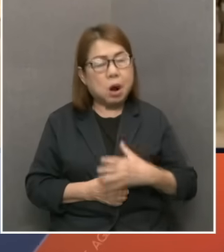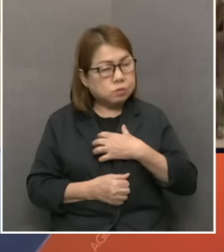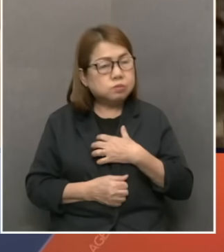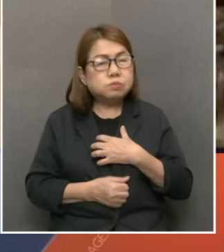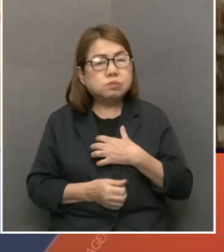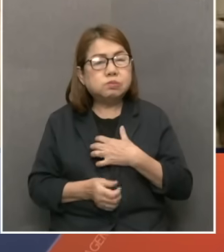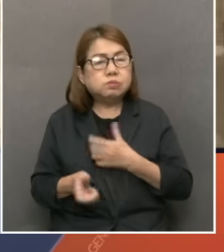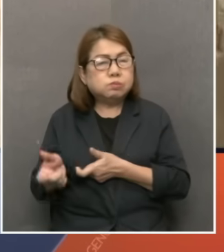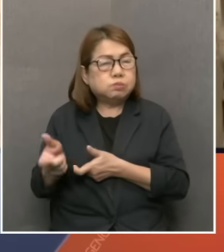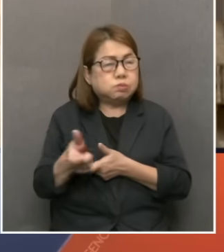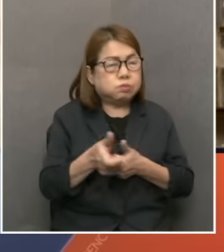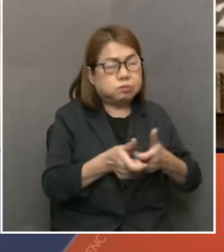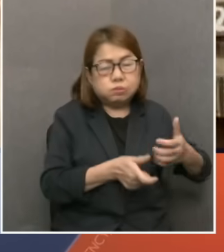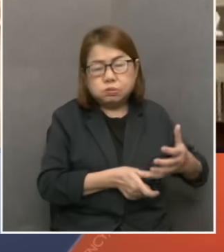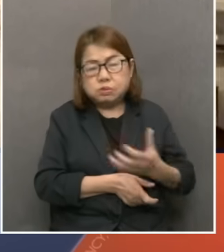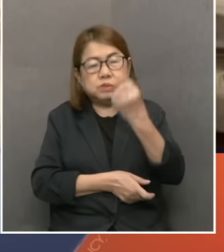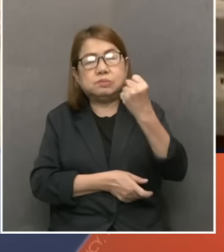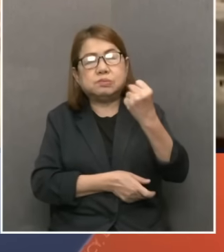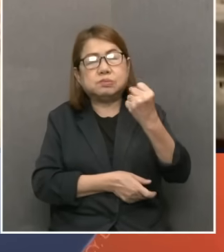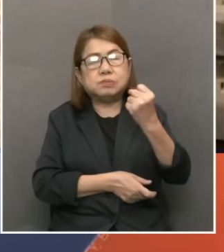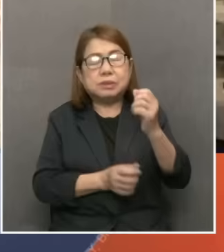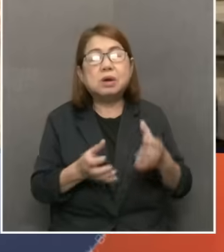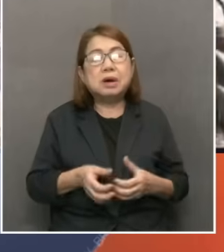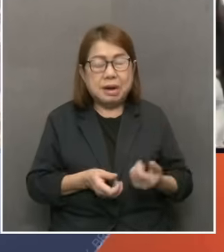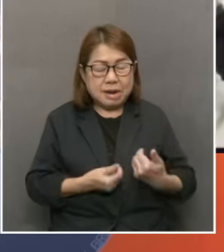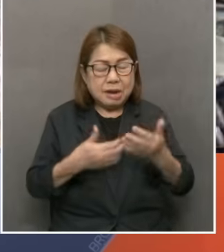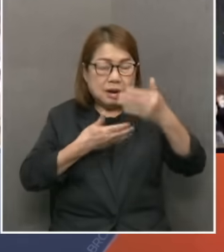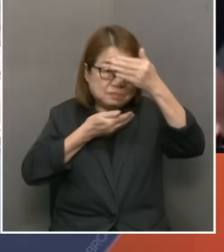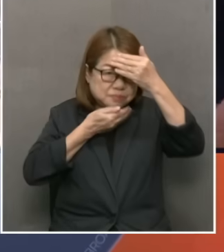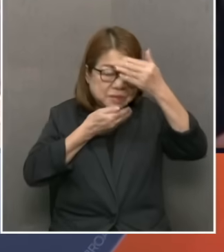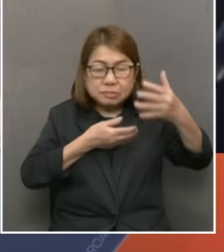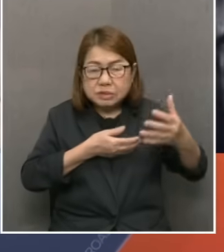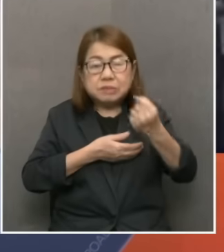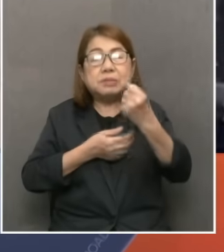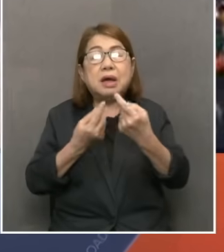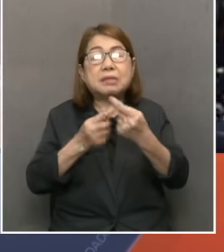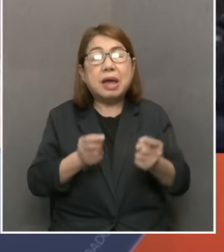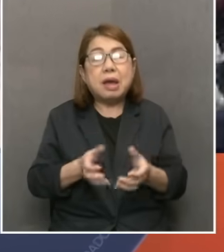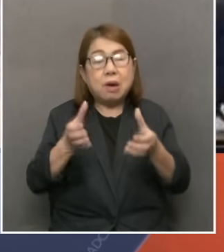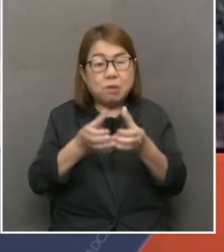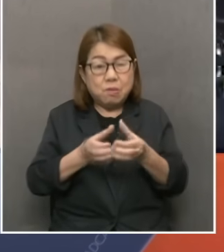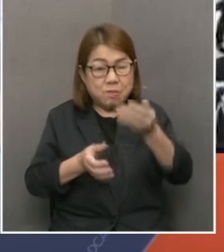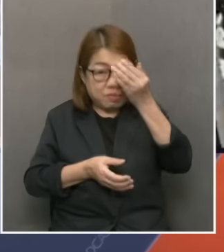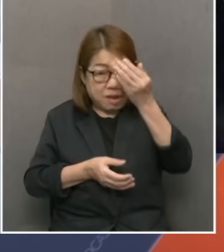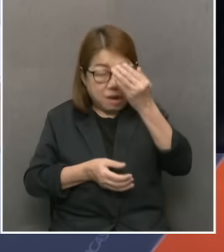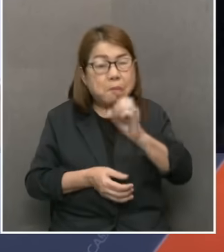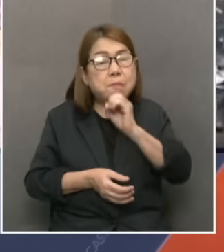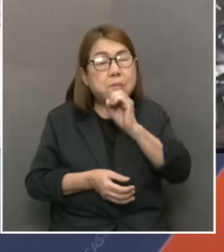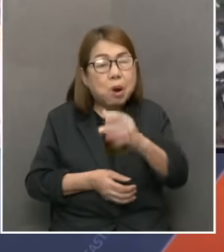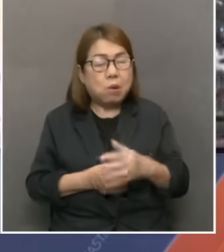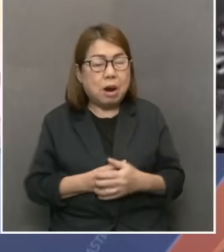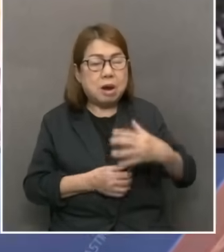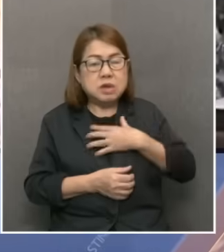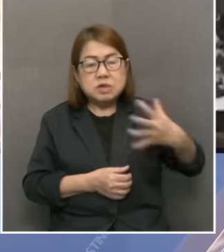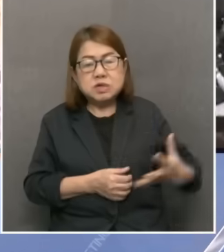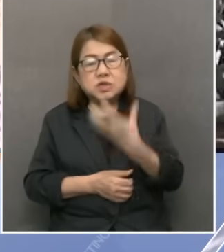ฮามาสให้ได้อย่างเด็ดขาดนะคะแล้วก็กลุ่มอิสราเอลก็อ้างว่ายึดฐานใหญ่ในฮามาสได้แล้วนะคะโดยเฉพาะในพื้นที่กา